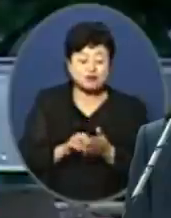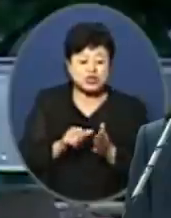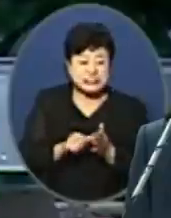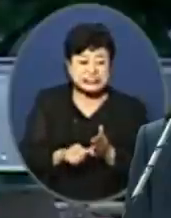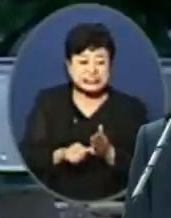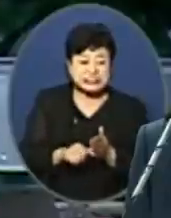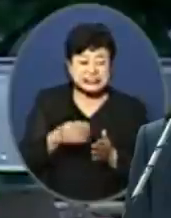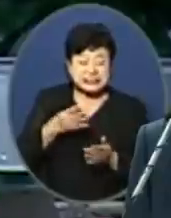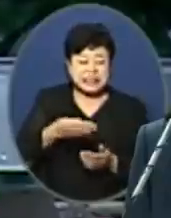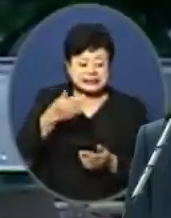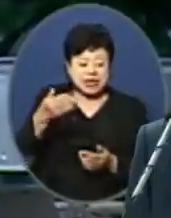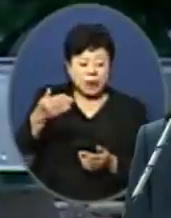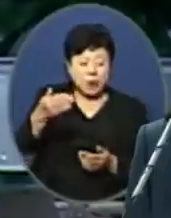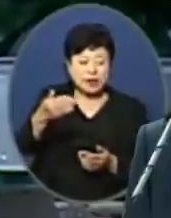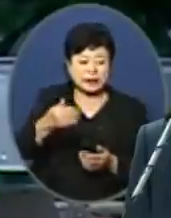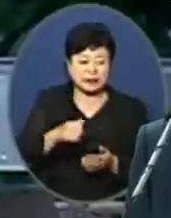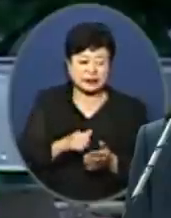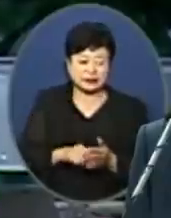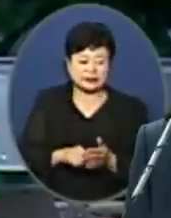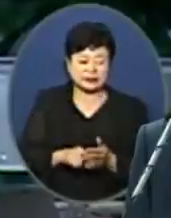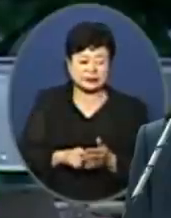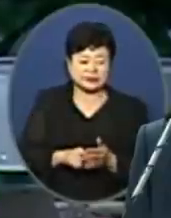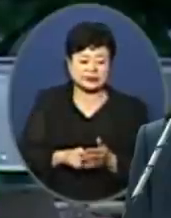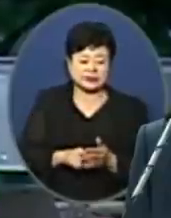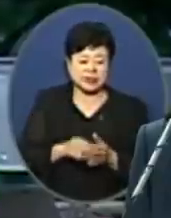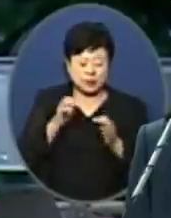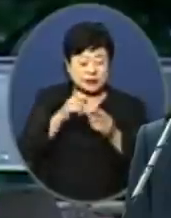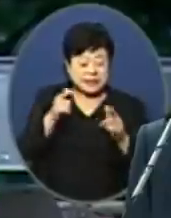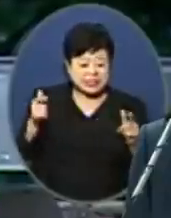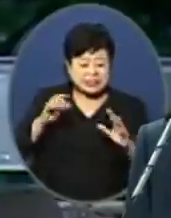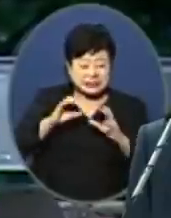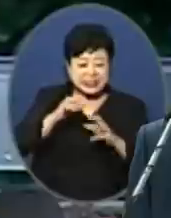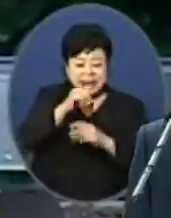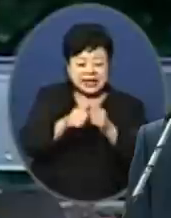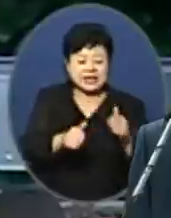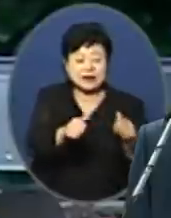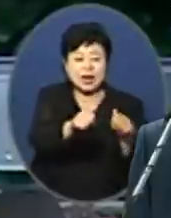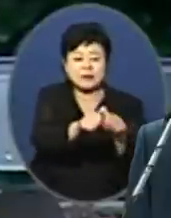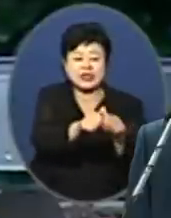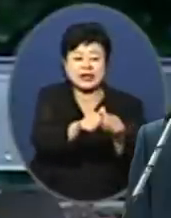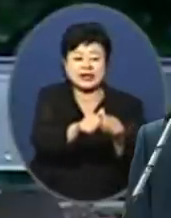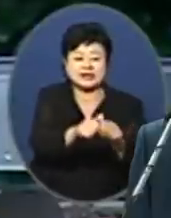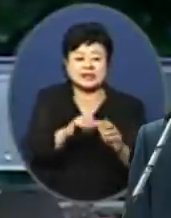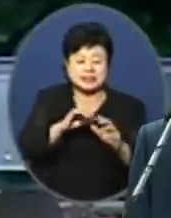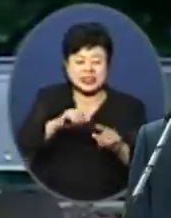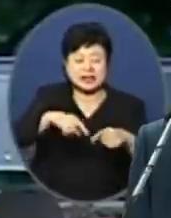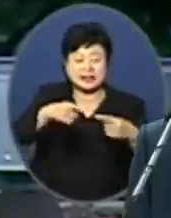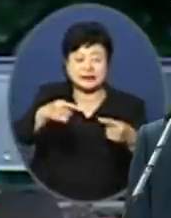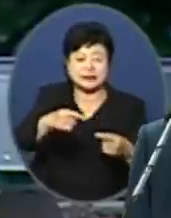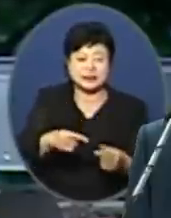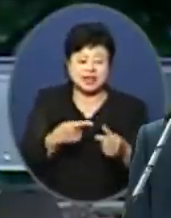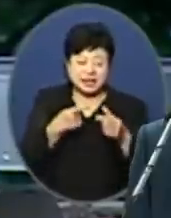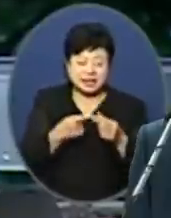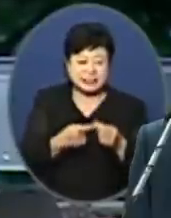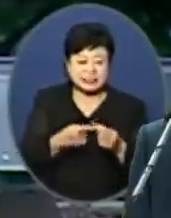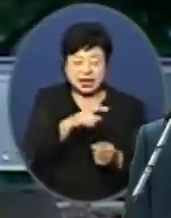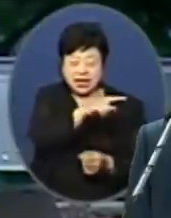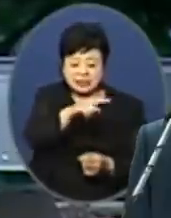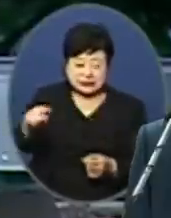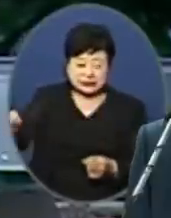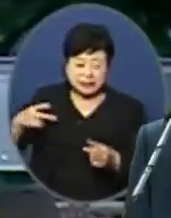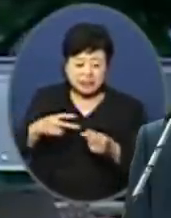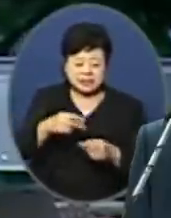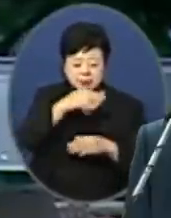이제는 눈에 안 보이는 세계에 하나님과 함께 살게 된 것입니다. 1차원은 직선이고